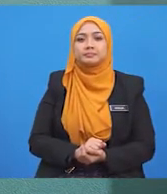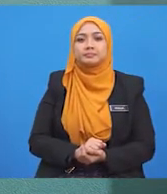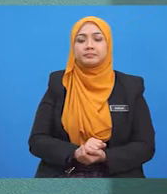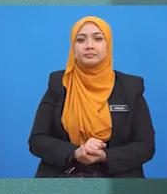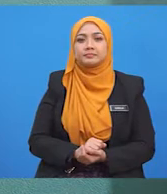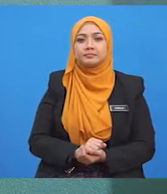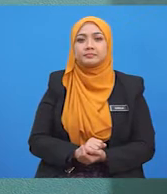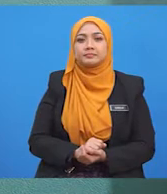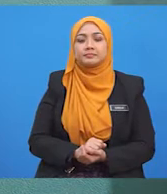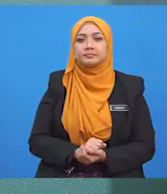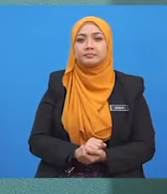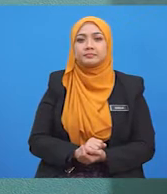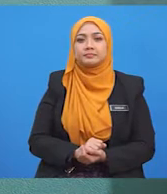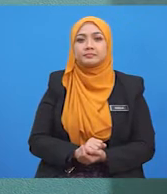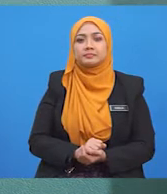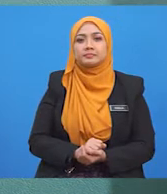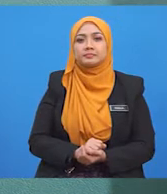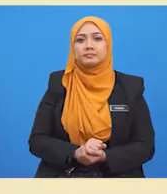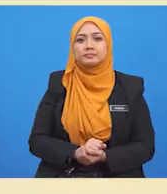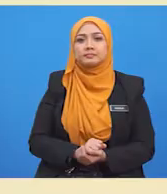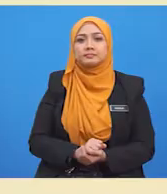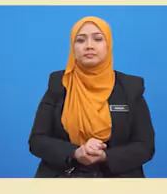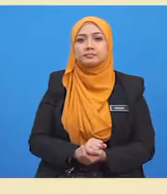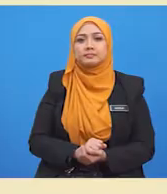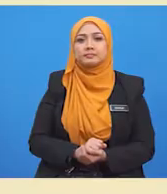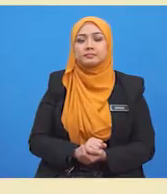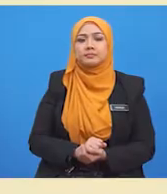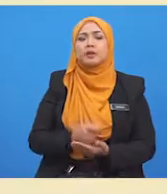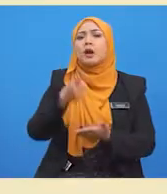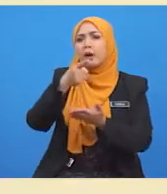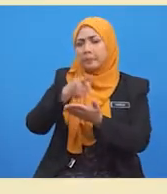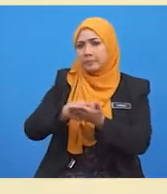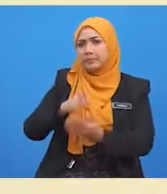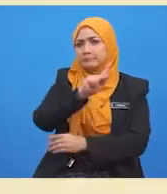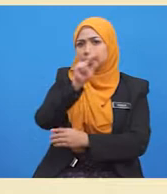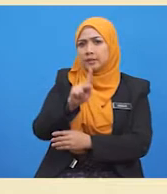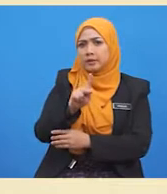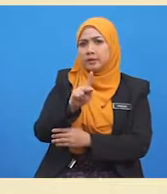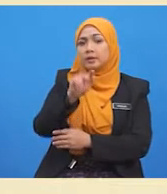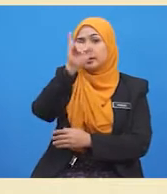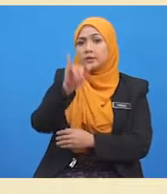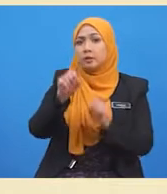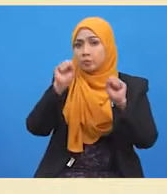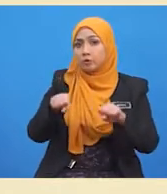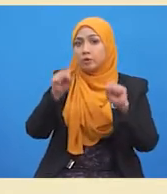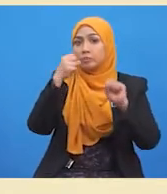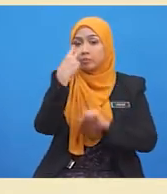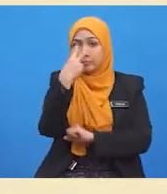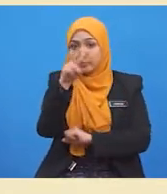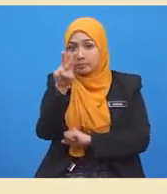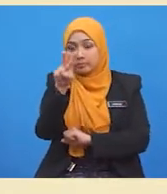jawab dengan mudah kamu memang paint subuh jawab soalan hai